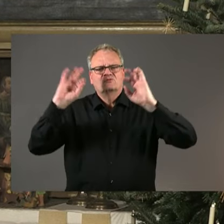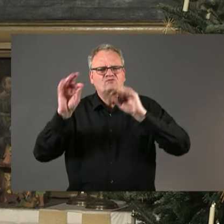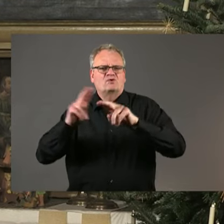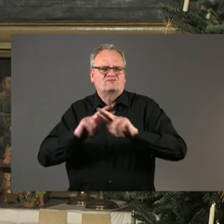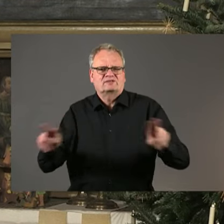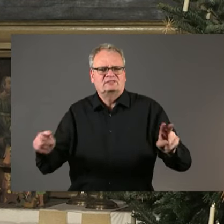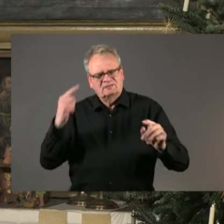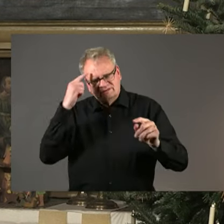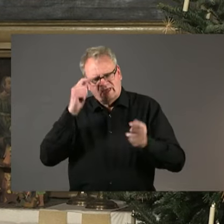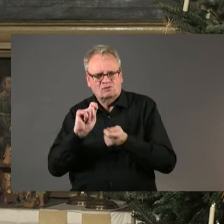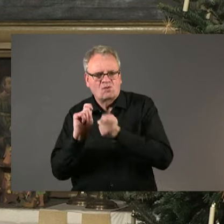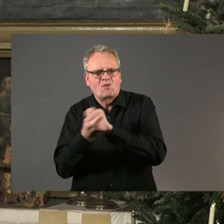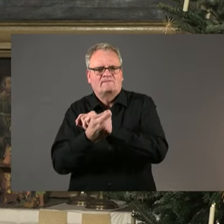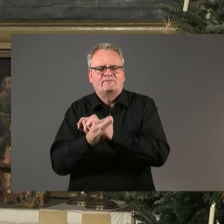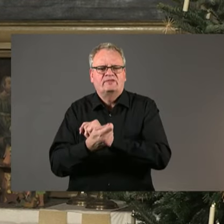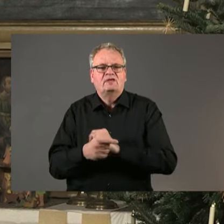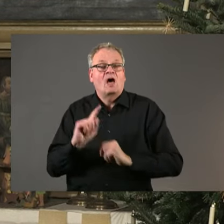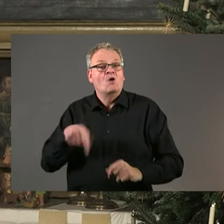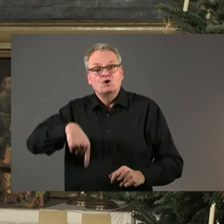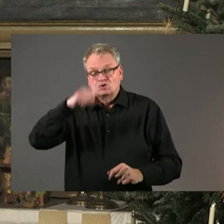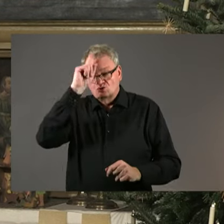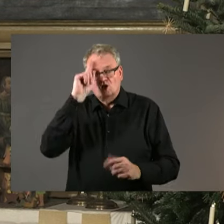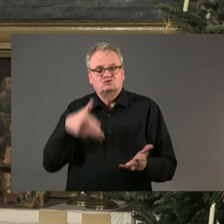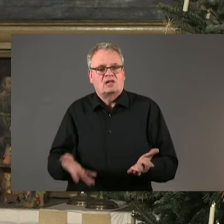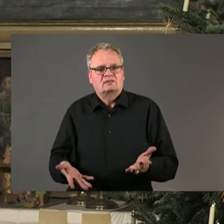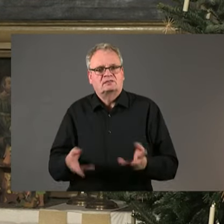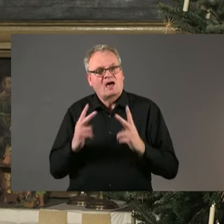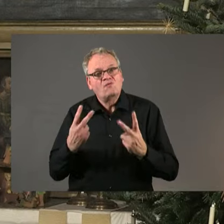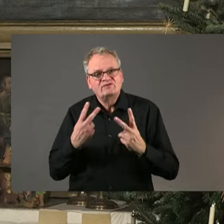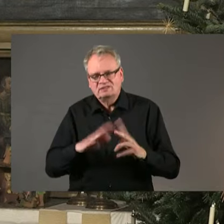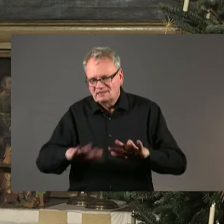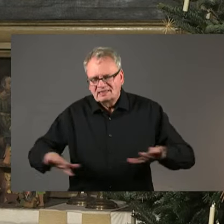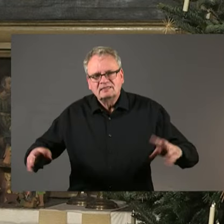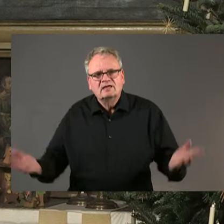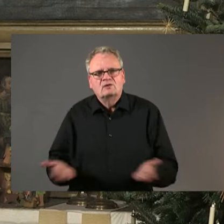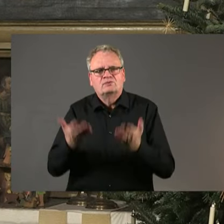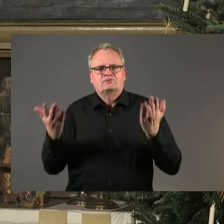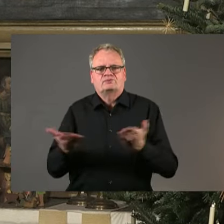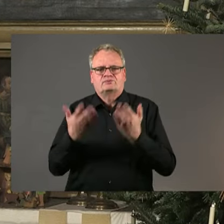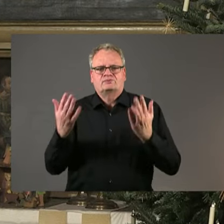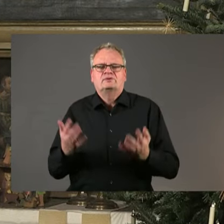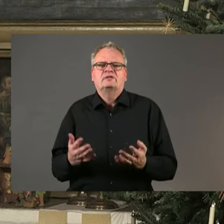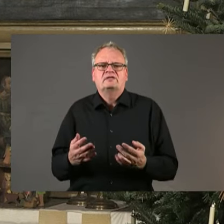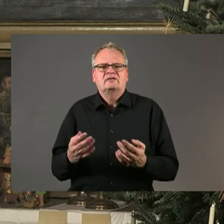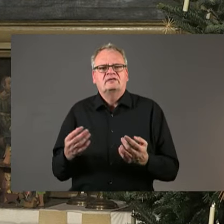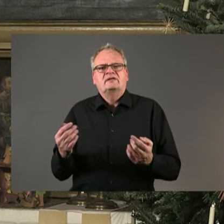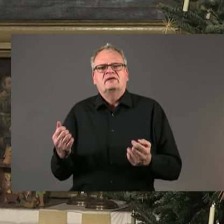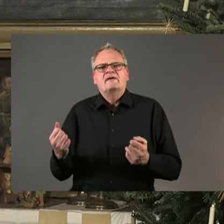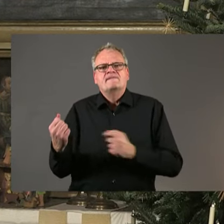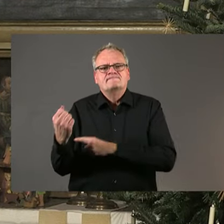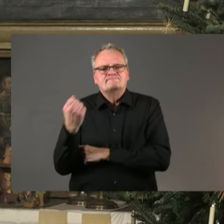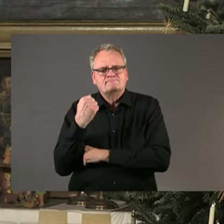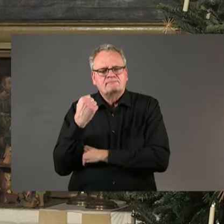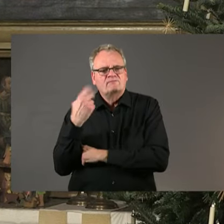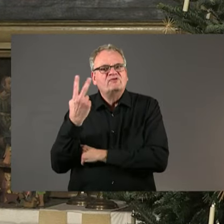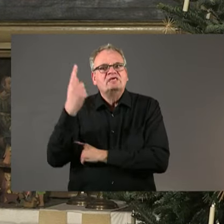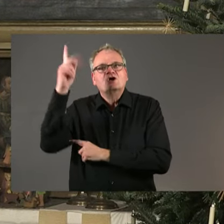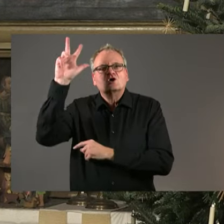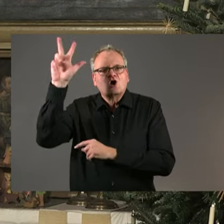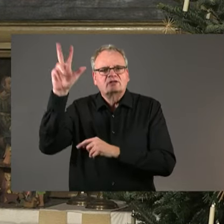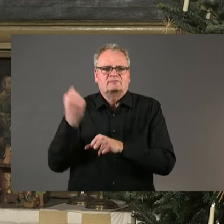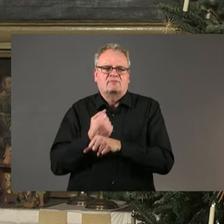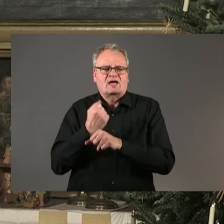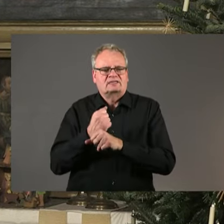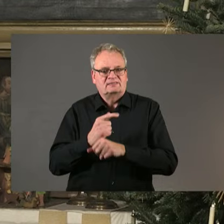Deutschland. Was den Kindern dient, soll der Maßstab sein. Macht es wie Gott. Macht euch